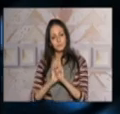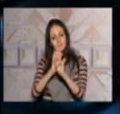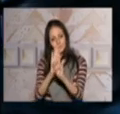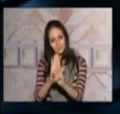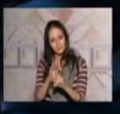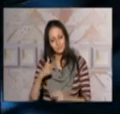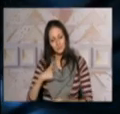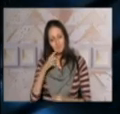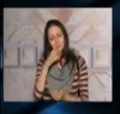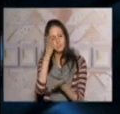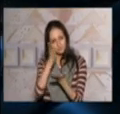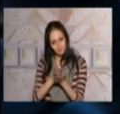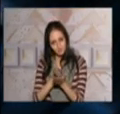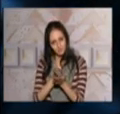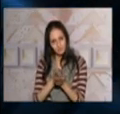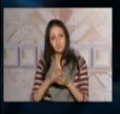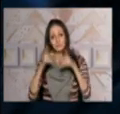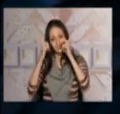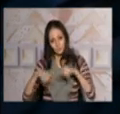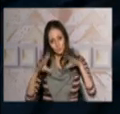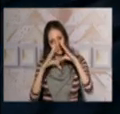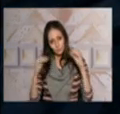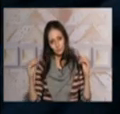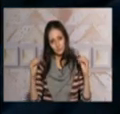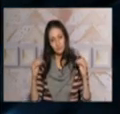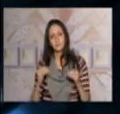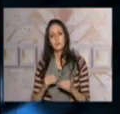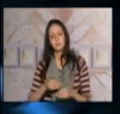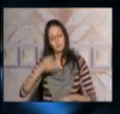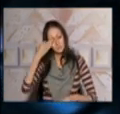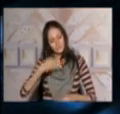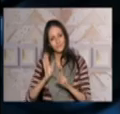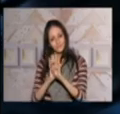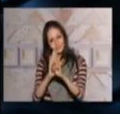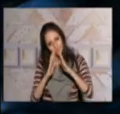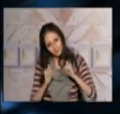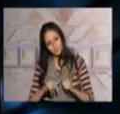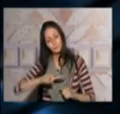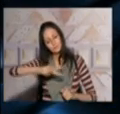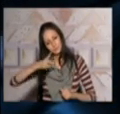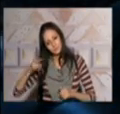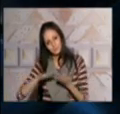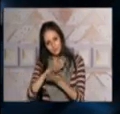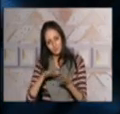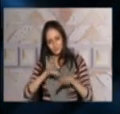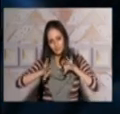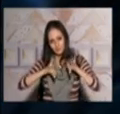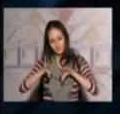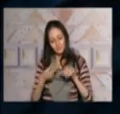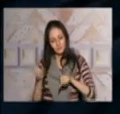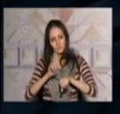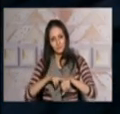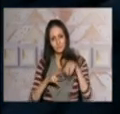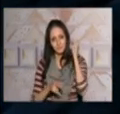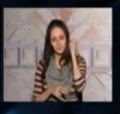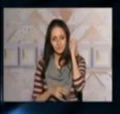عندي يقين أن رومانيا لديها كل الأسباب أن تدعم مصر في مختلف هذه القضايا السياسية أيضا. يمكن رسائل